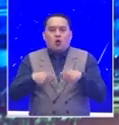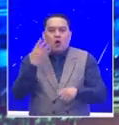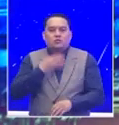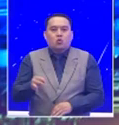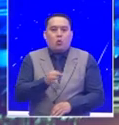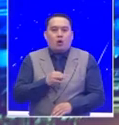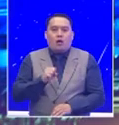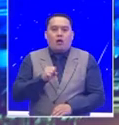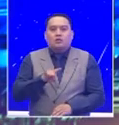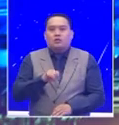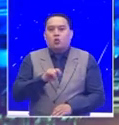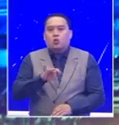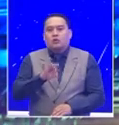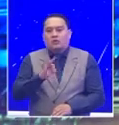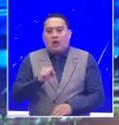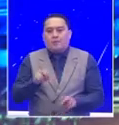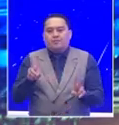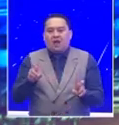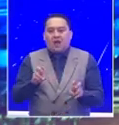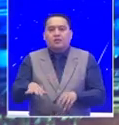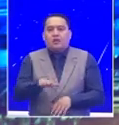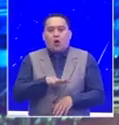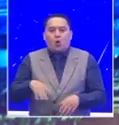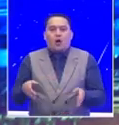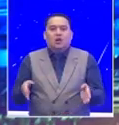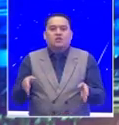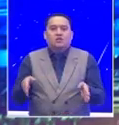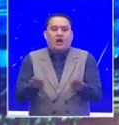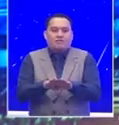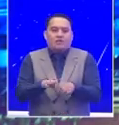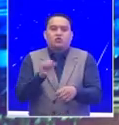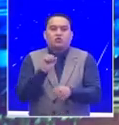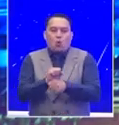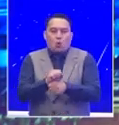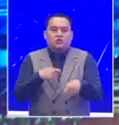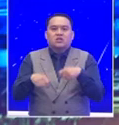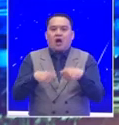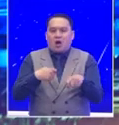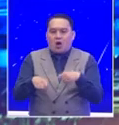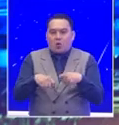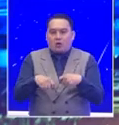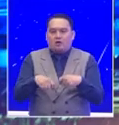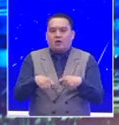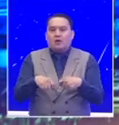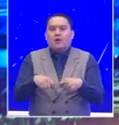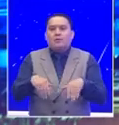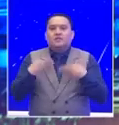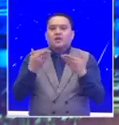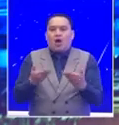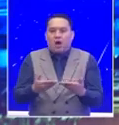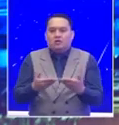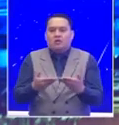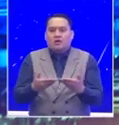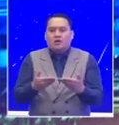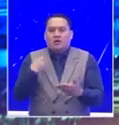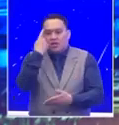Алматинской области – Алтын-Орда. На территории объекта приостановлена розничная торговля. Каждый оптовик на входе должен предъявить набор